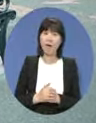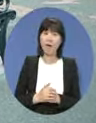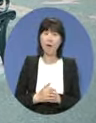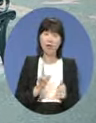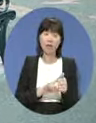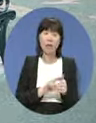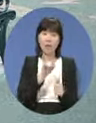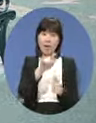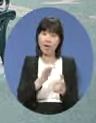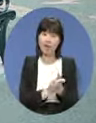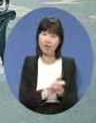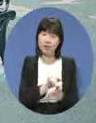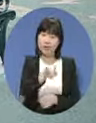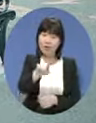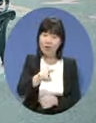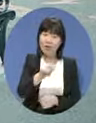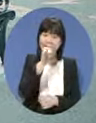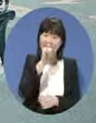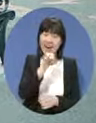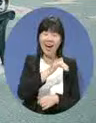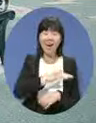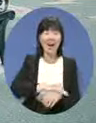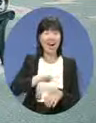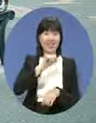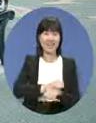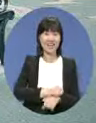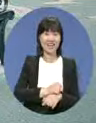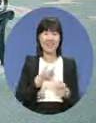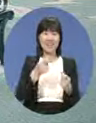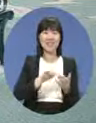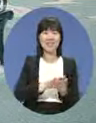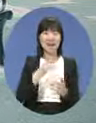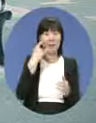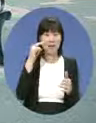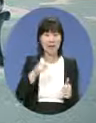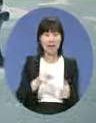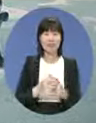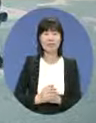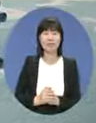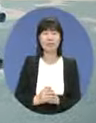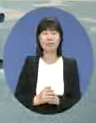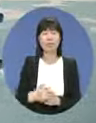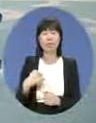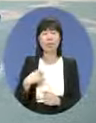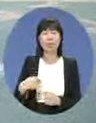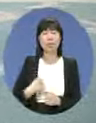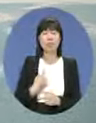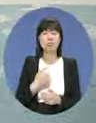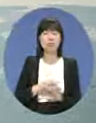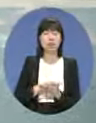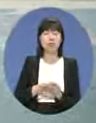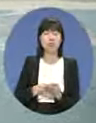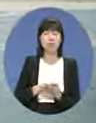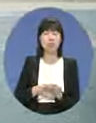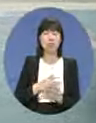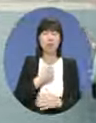미리야, 저기 네 친구들 아니니? 오, 잘됐다. 같이 놀면 되겠다. 저 혼자 놀래요.